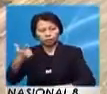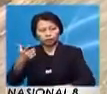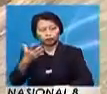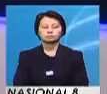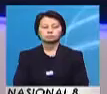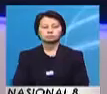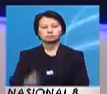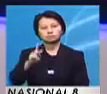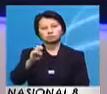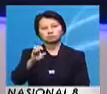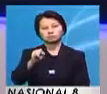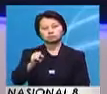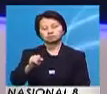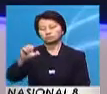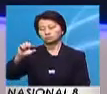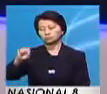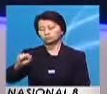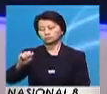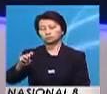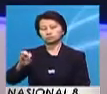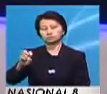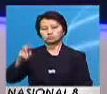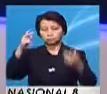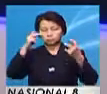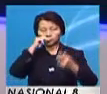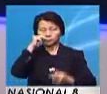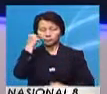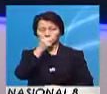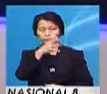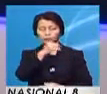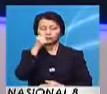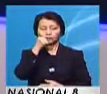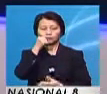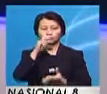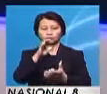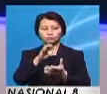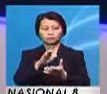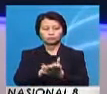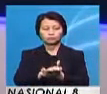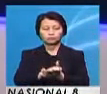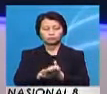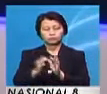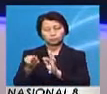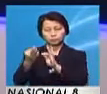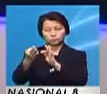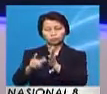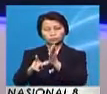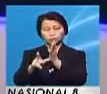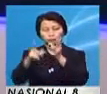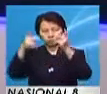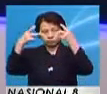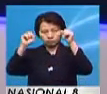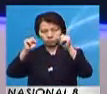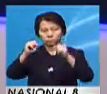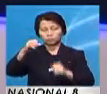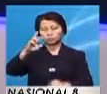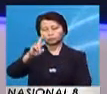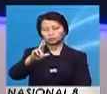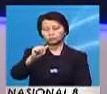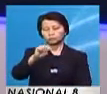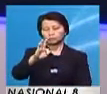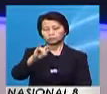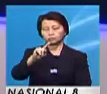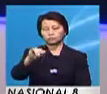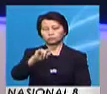padi. Kes saman Perdana Menteri Datuk Seri Najib Abdul Razak dan isteri Datin Seri Rosmah Mansur terhadap Naib Presiden PKR Muhammad Rafizi Ramli